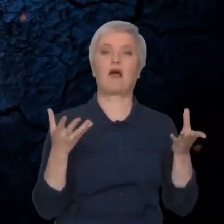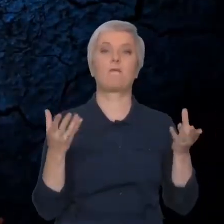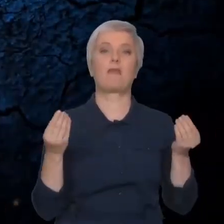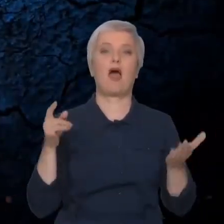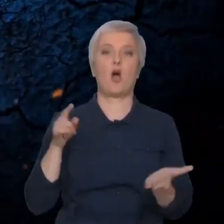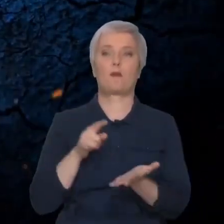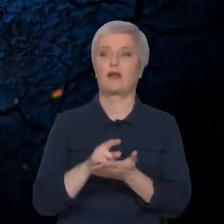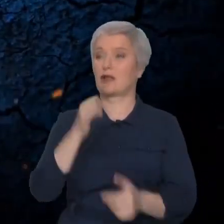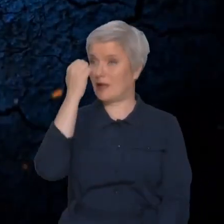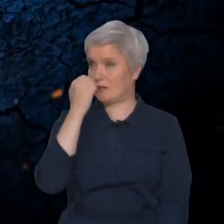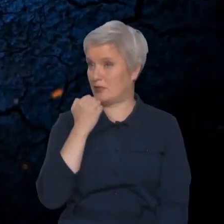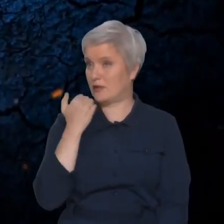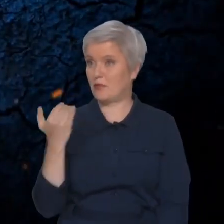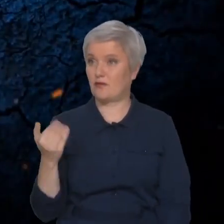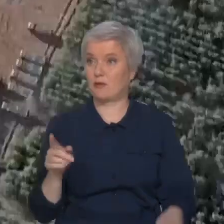посадки.